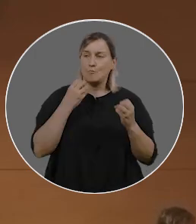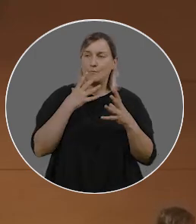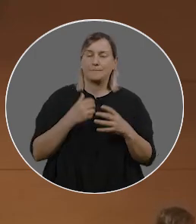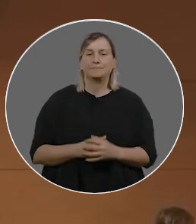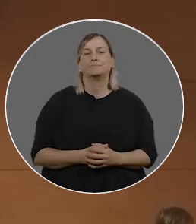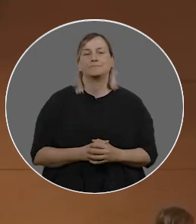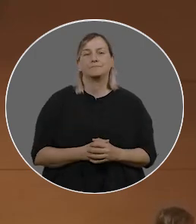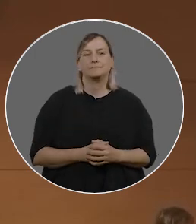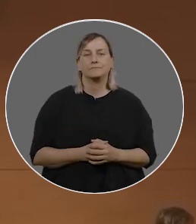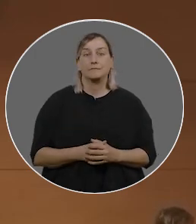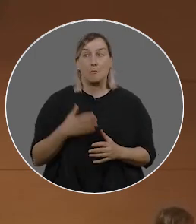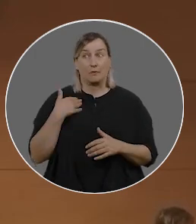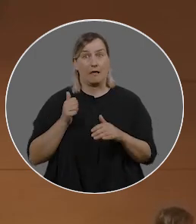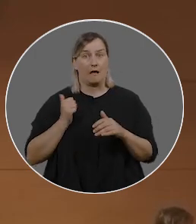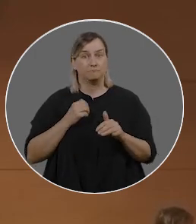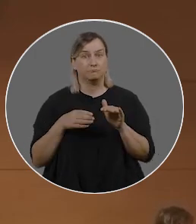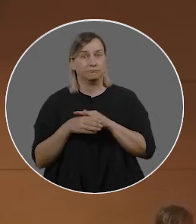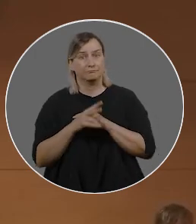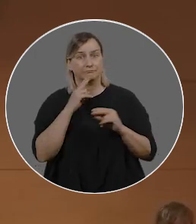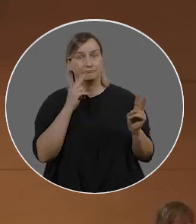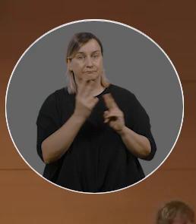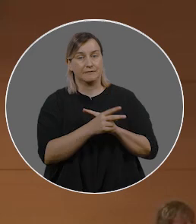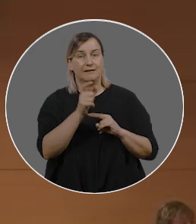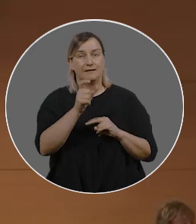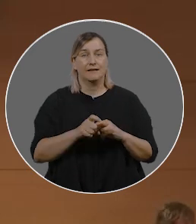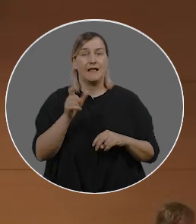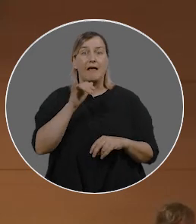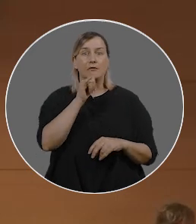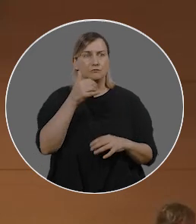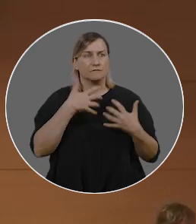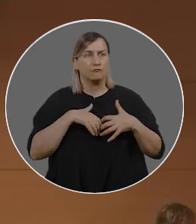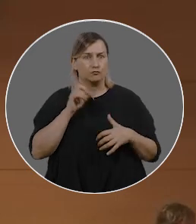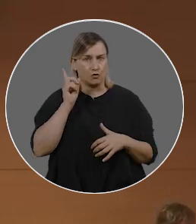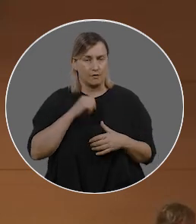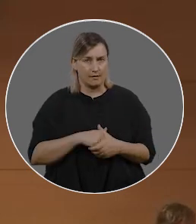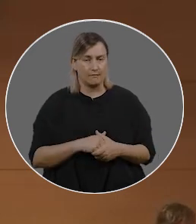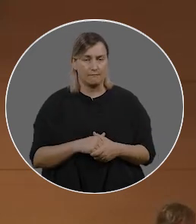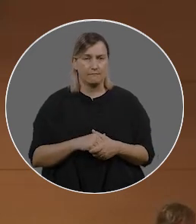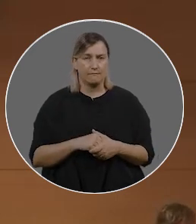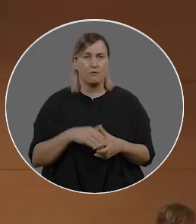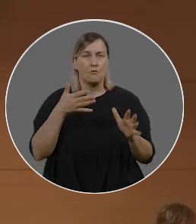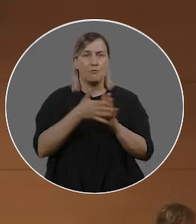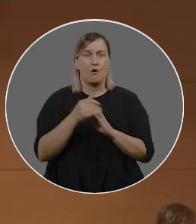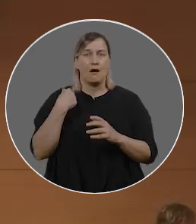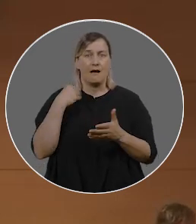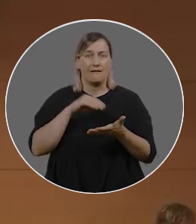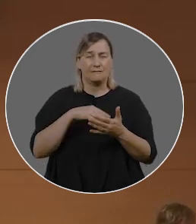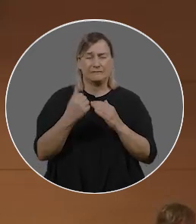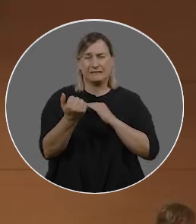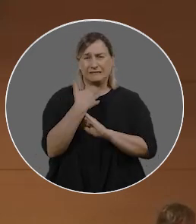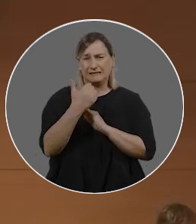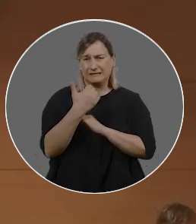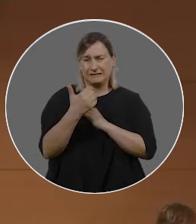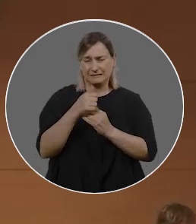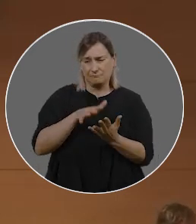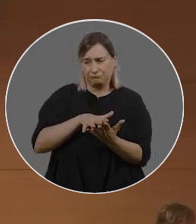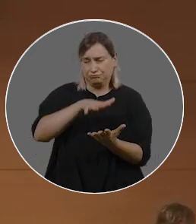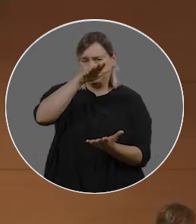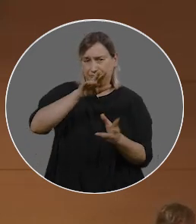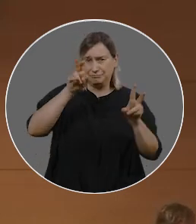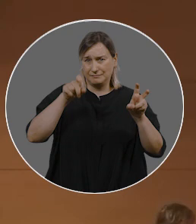Molt bé. Puc colar un moment? No, només dir que les denúncies funcionen, perquè hem rebut